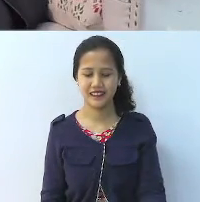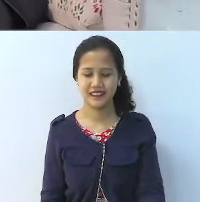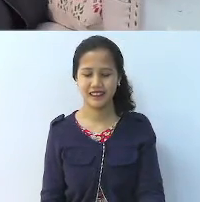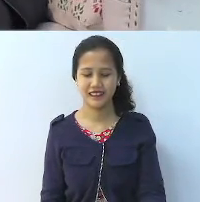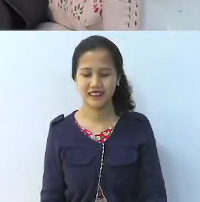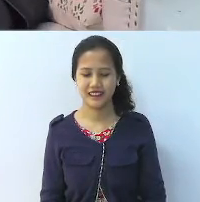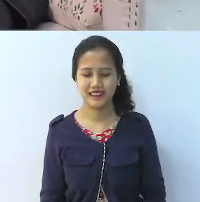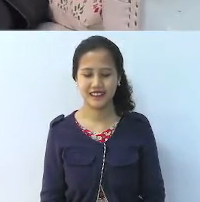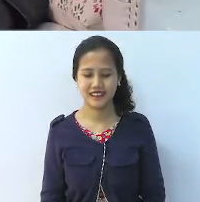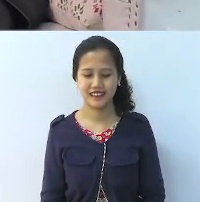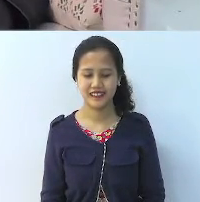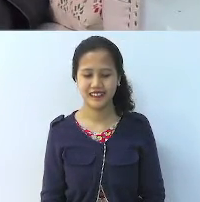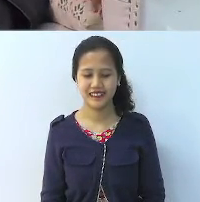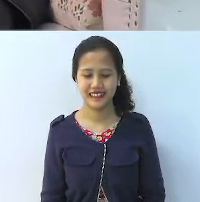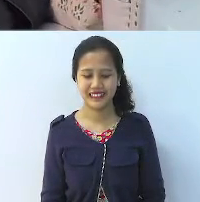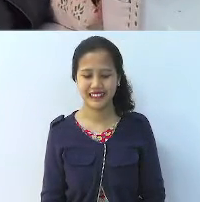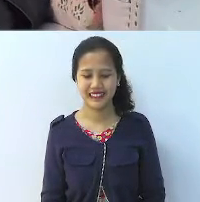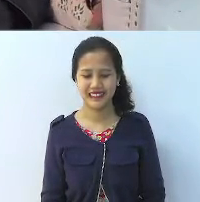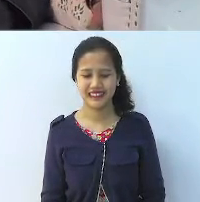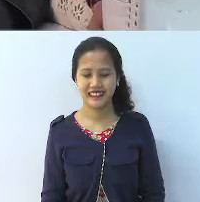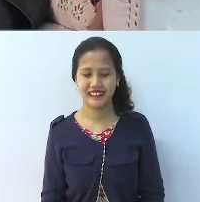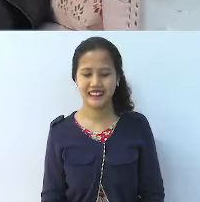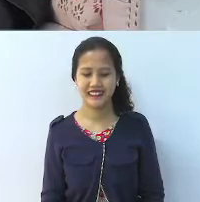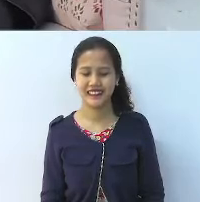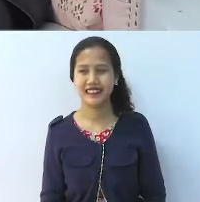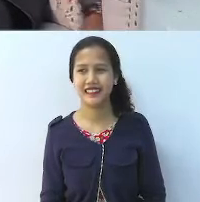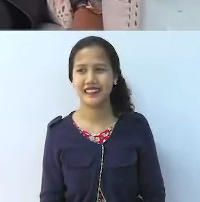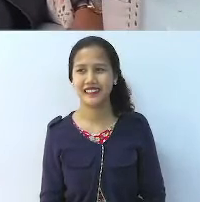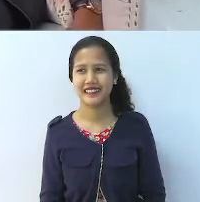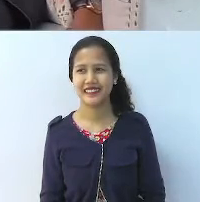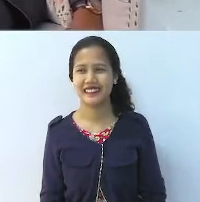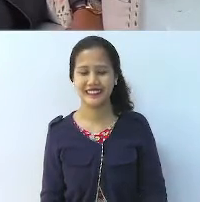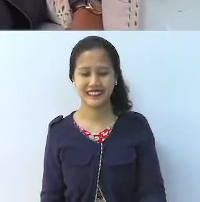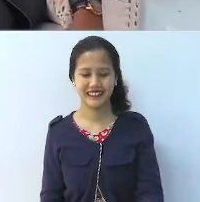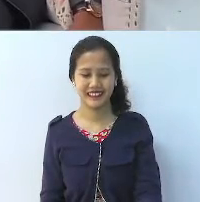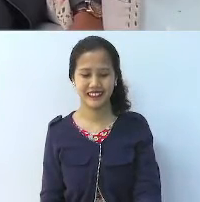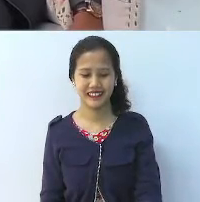naman dyan si Sir Ponching. Ayan.